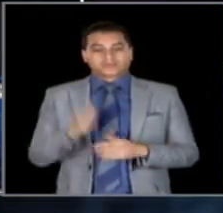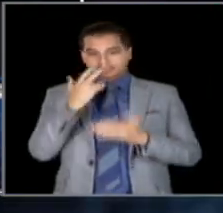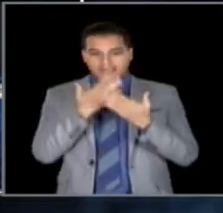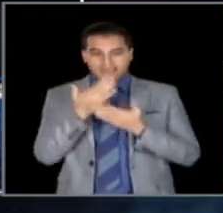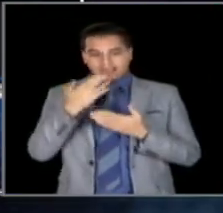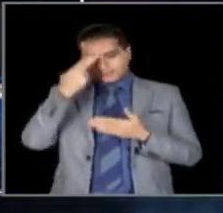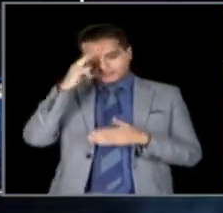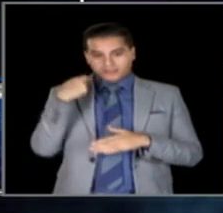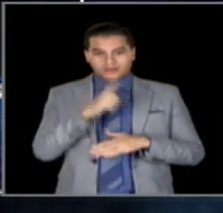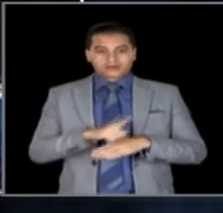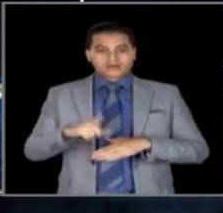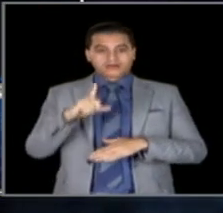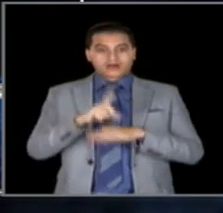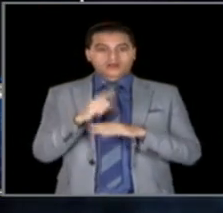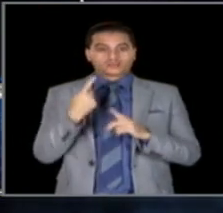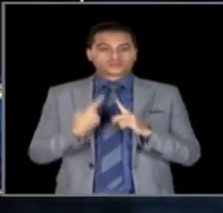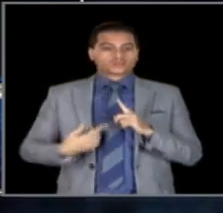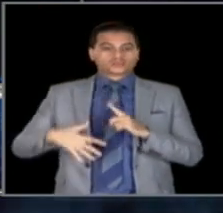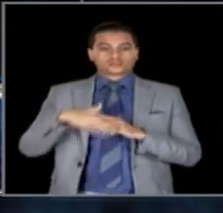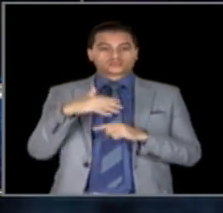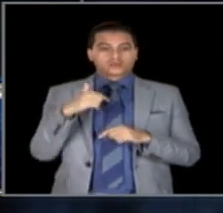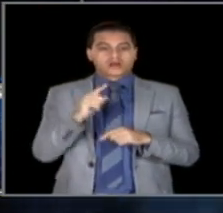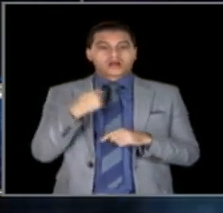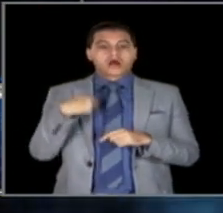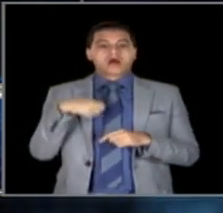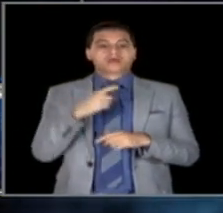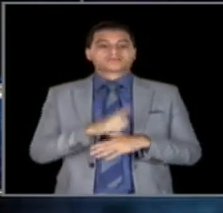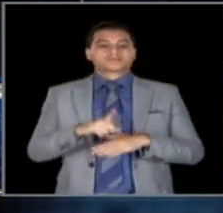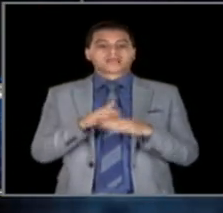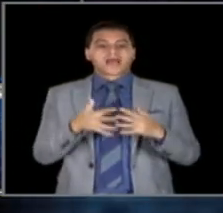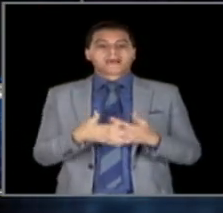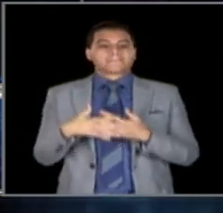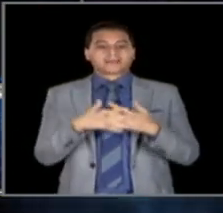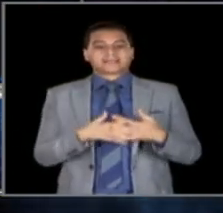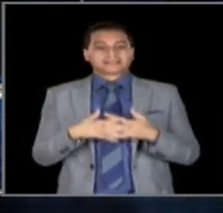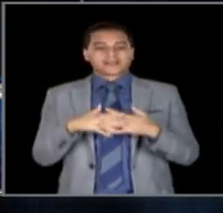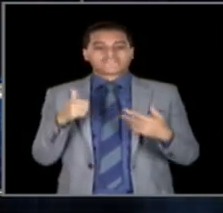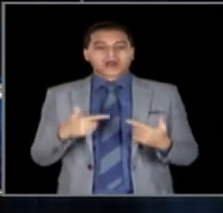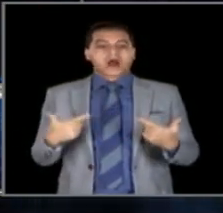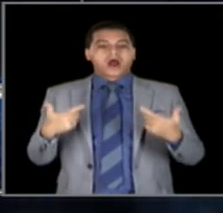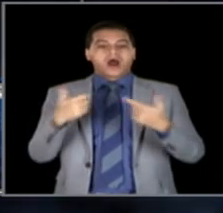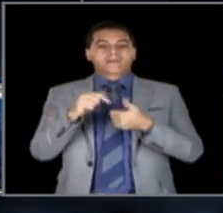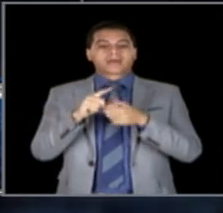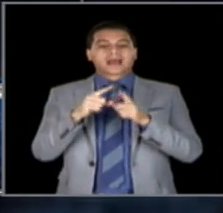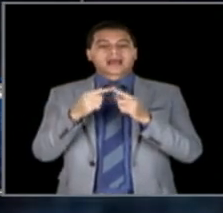تاريخ. في عهد أي رئيس أمريكي قامت حرب الخليج الثانية؟